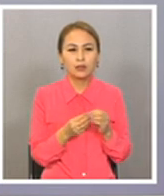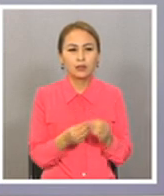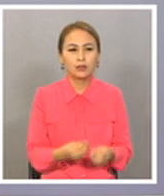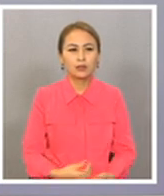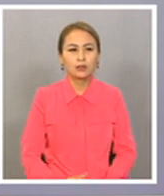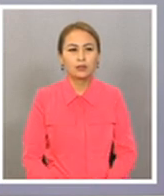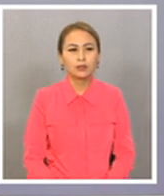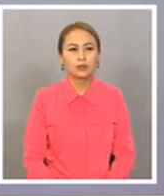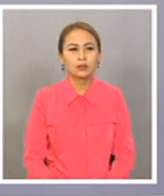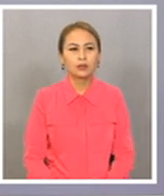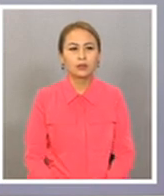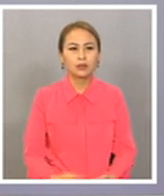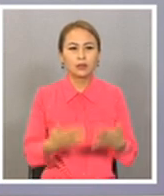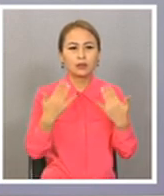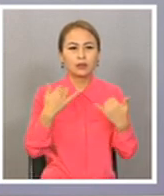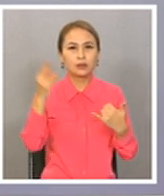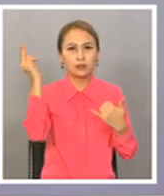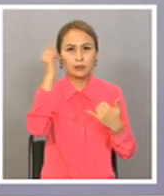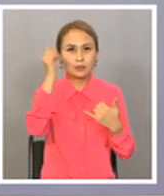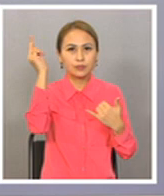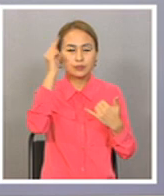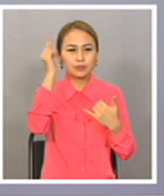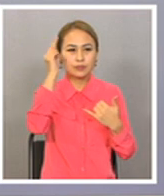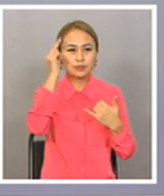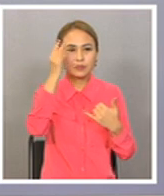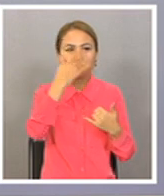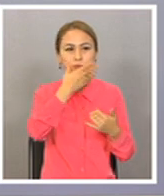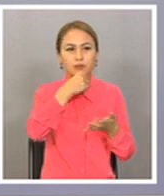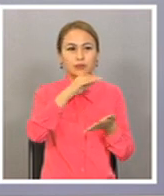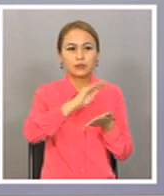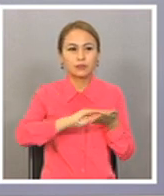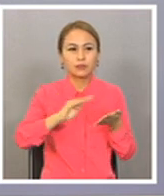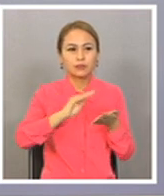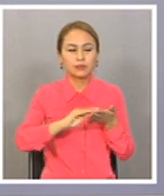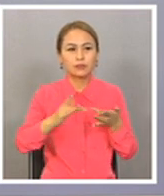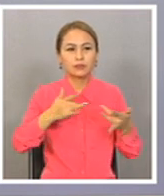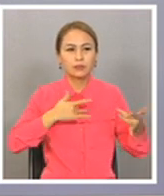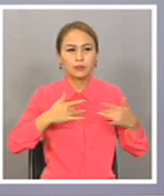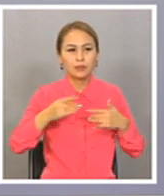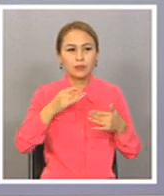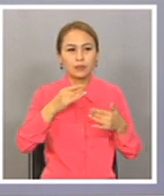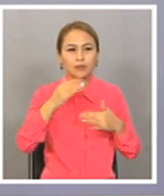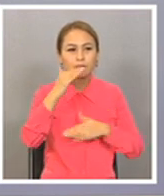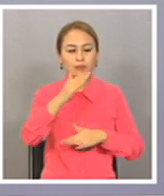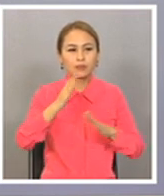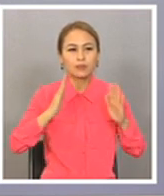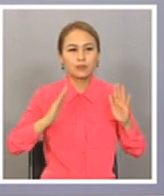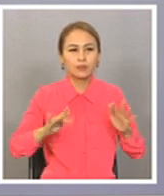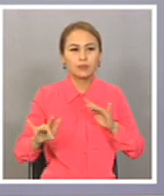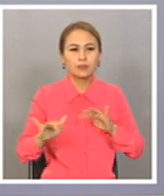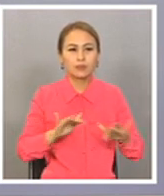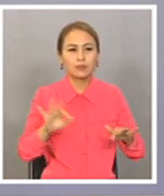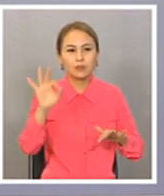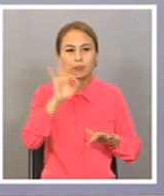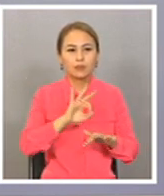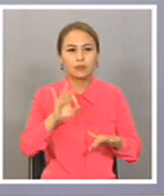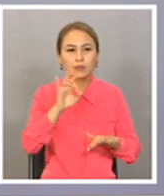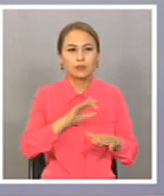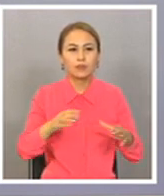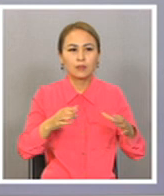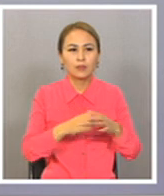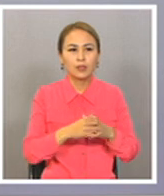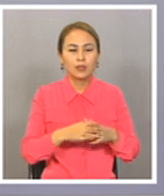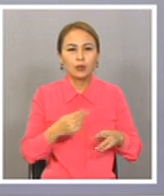қорытындыласақ. Бүгінгі сабақта көркем шығармадағы кейіпкерлер портреті мен іс-әрекеті арқылы